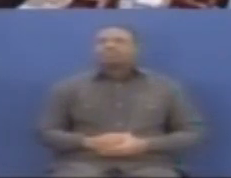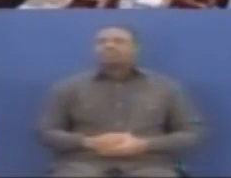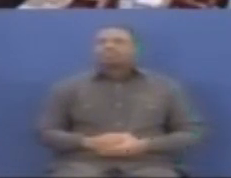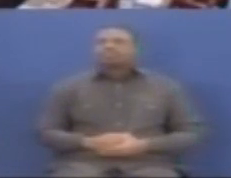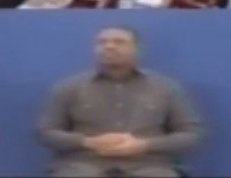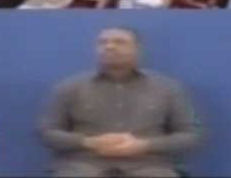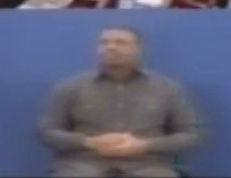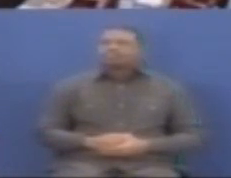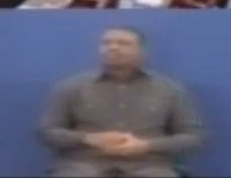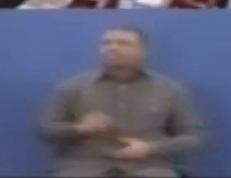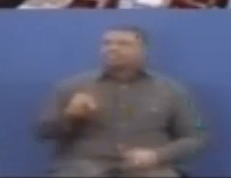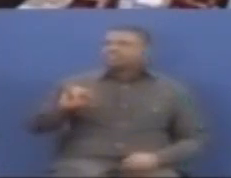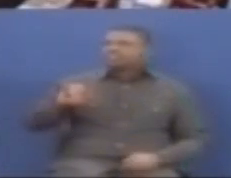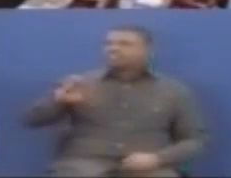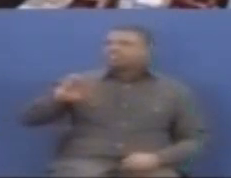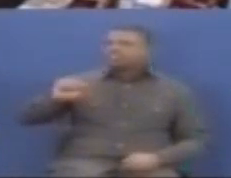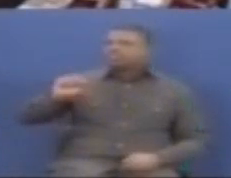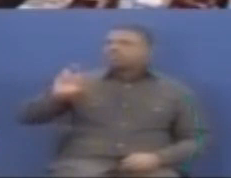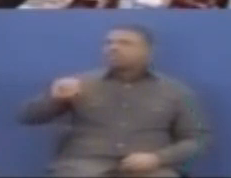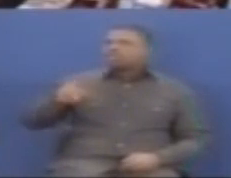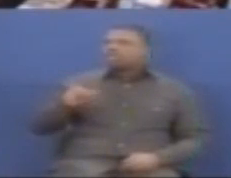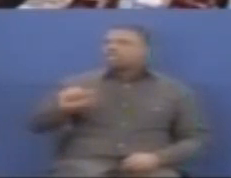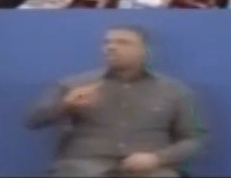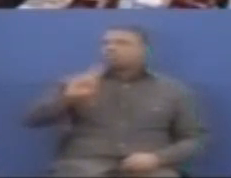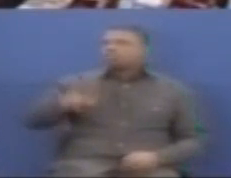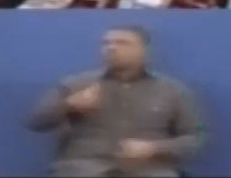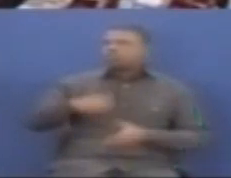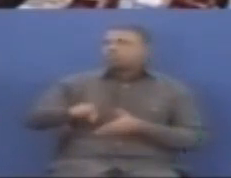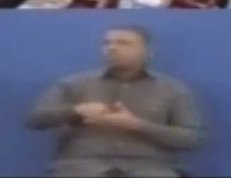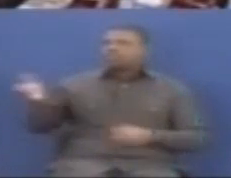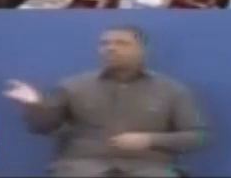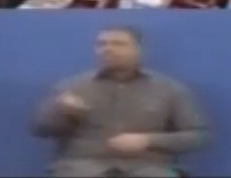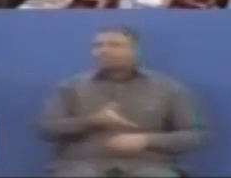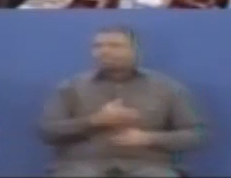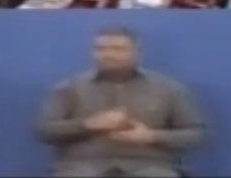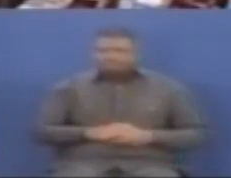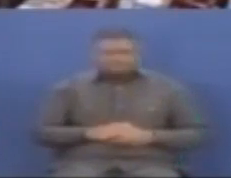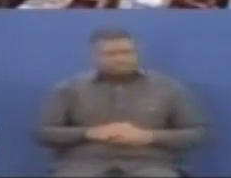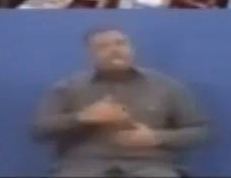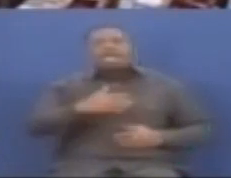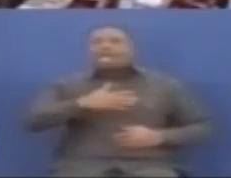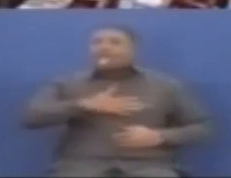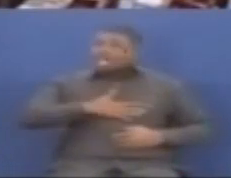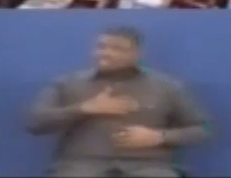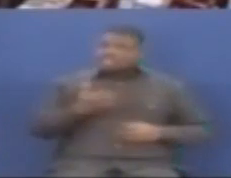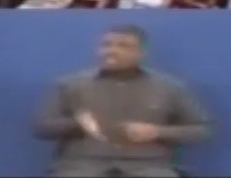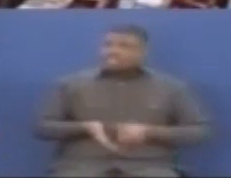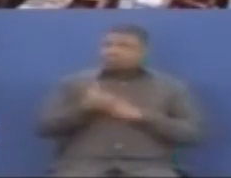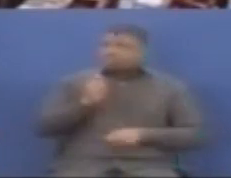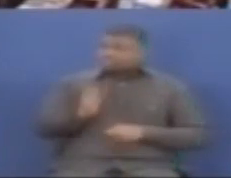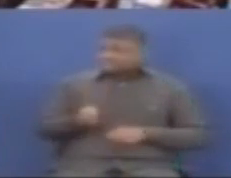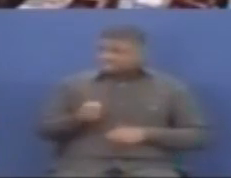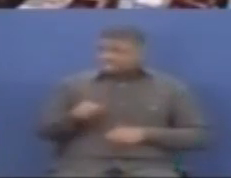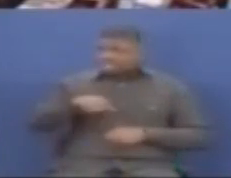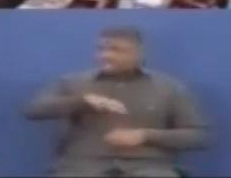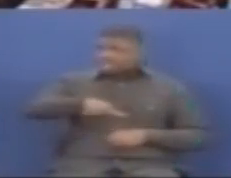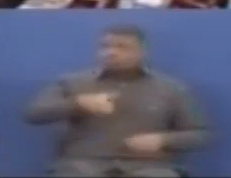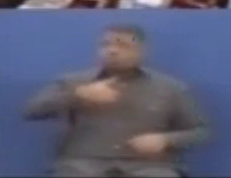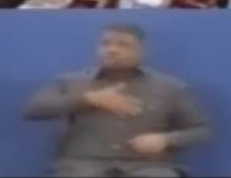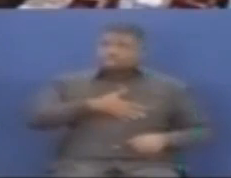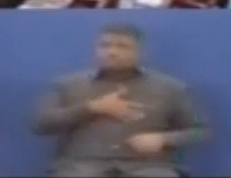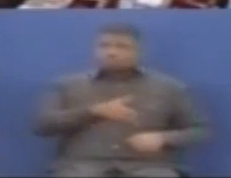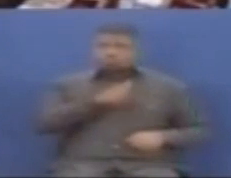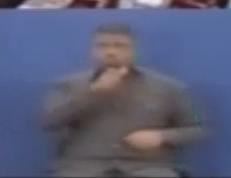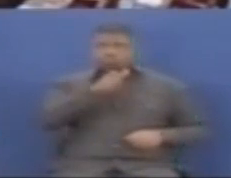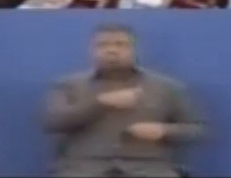Mheshimiwa Susan Kiwanga, swali la nyongeza. Asante Mheshimiwa Naibu Spika. Katika jimbo la Mlimba, mkandarasi Ben